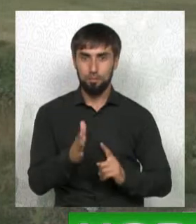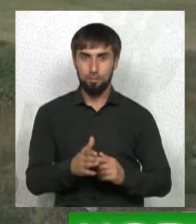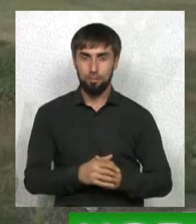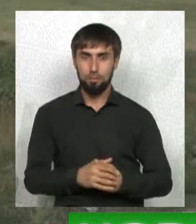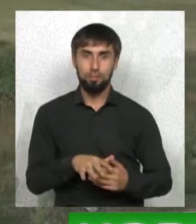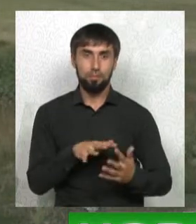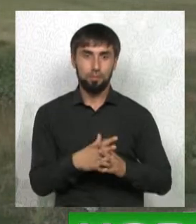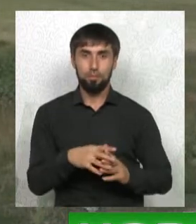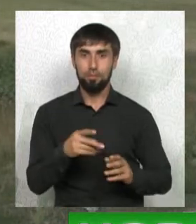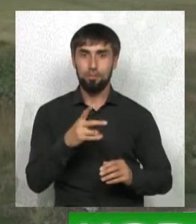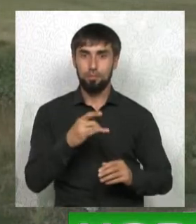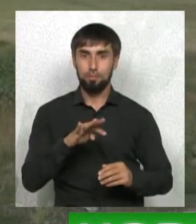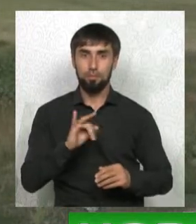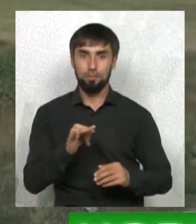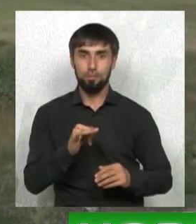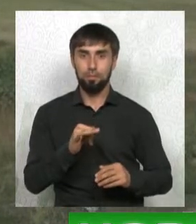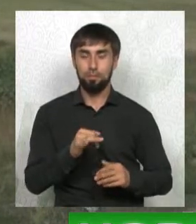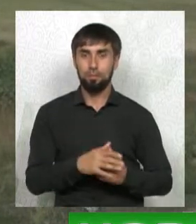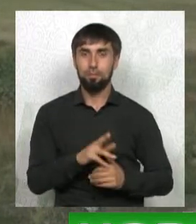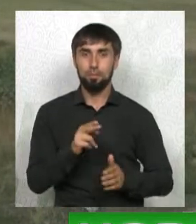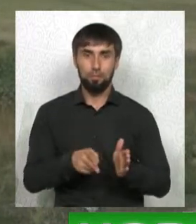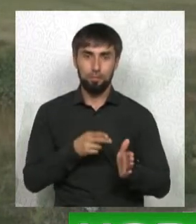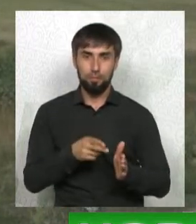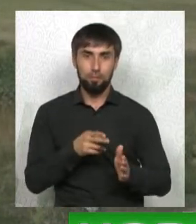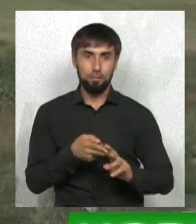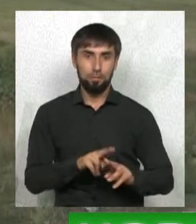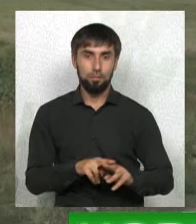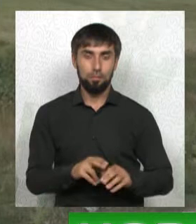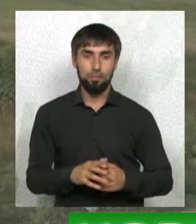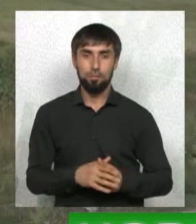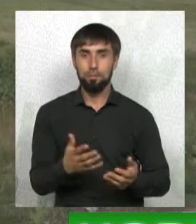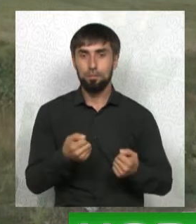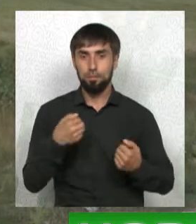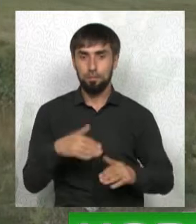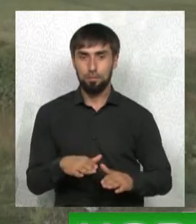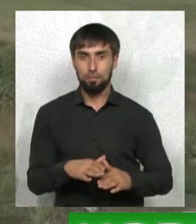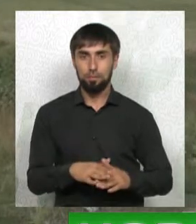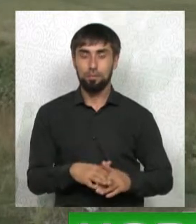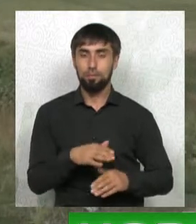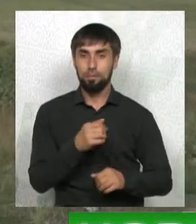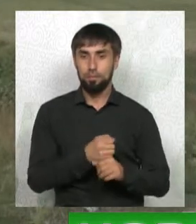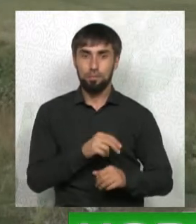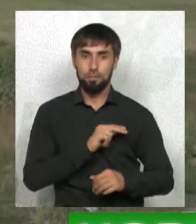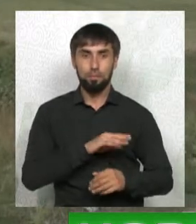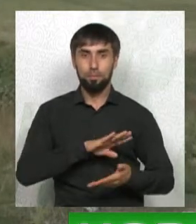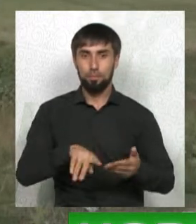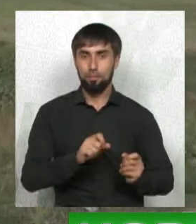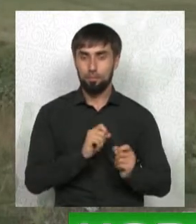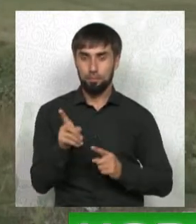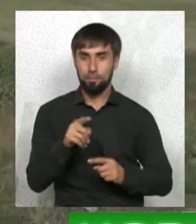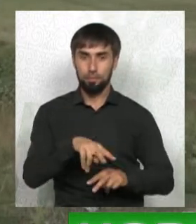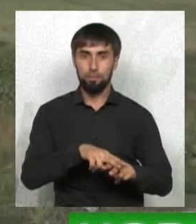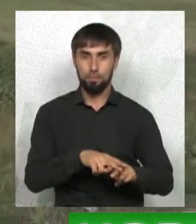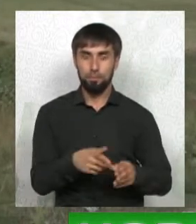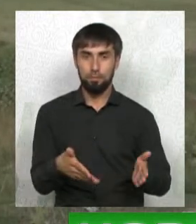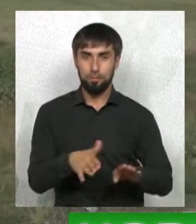в сельское поселение Нестеровское, ну буквально как поезд. Вот, поэтому приняли решение осуществить работу без вывоза отходов.